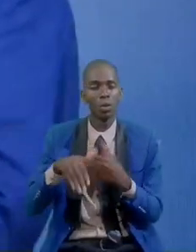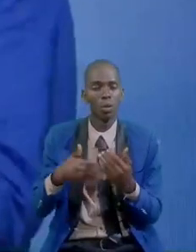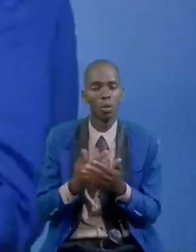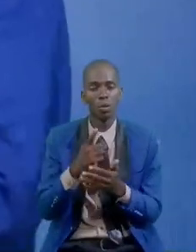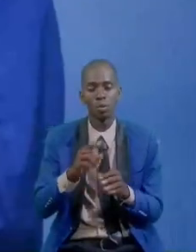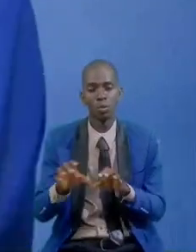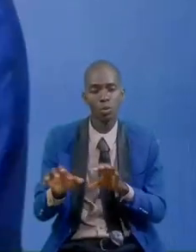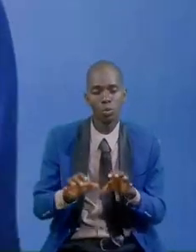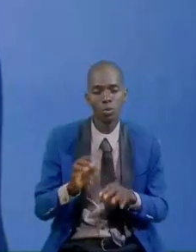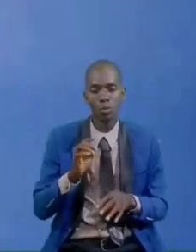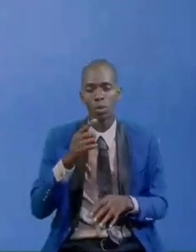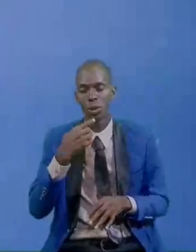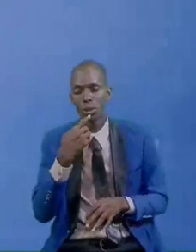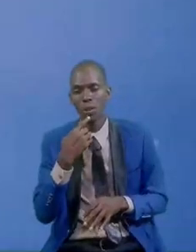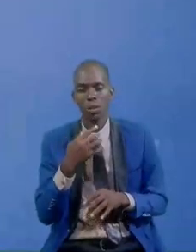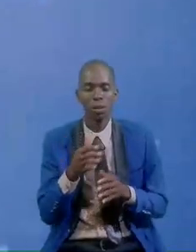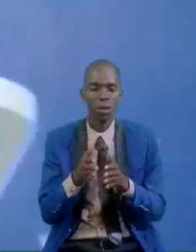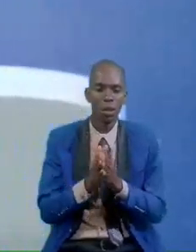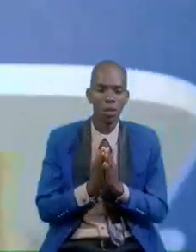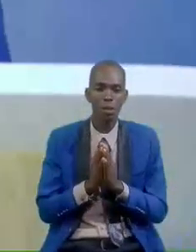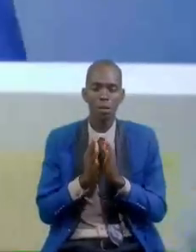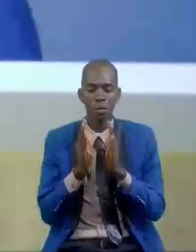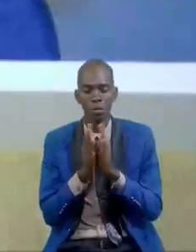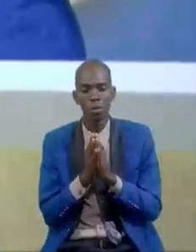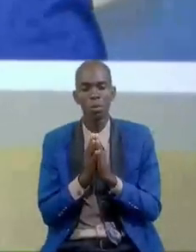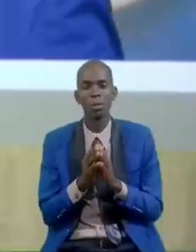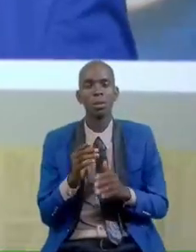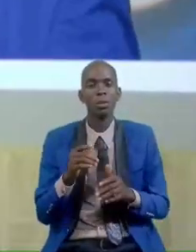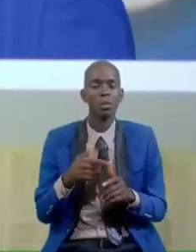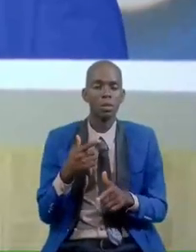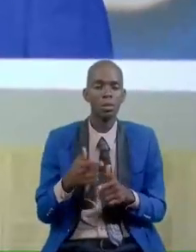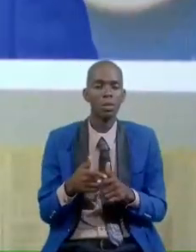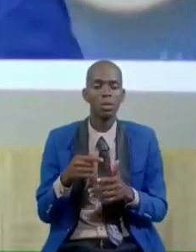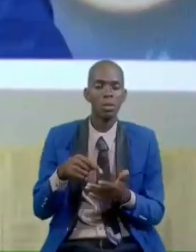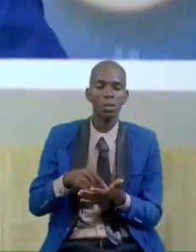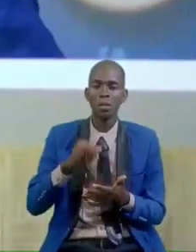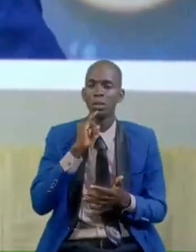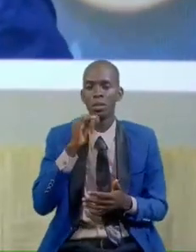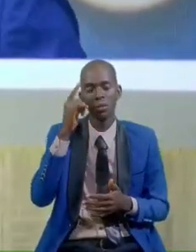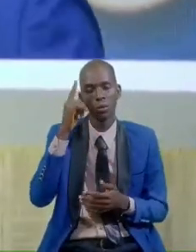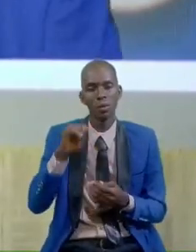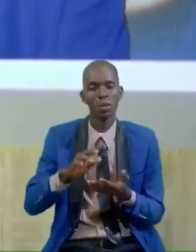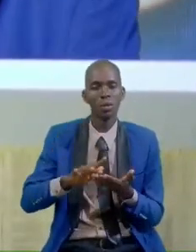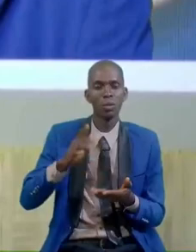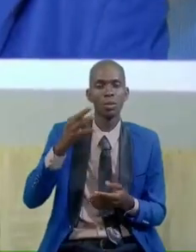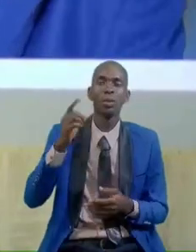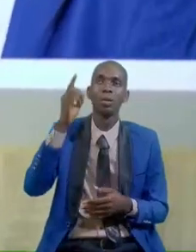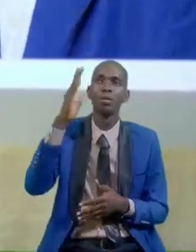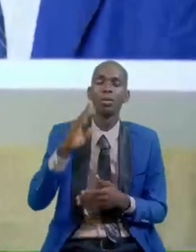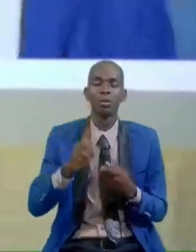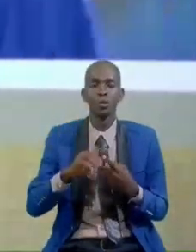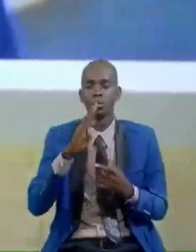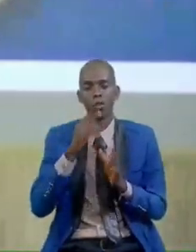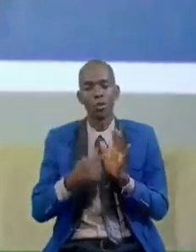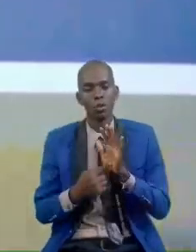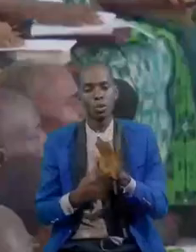et tout ce que tu pries, et tout ce que tu demandes, et tout ce que tu prêches, c'est pour la gloire de Dieu, et qu'elle soit manifestée